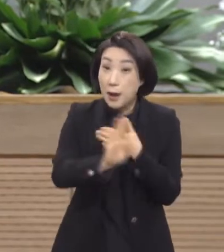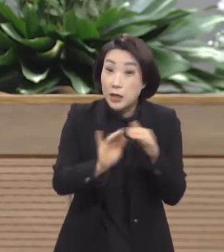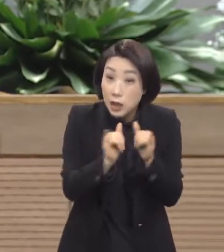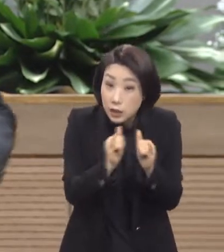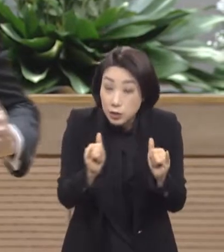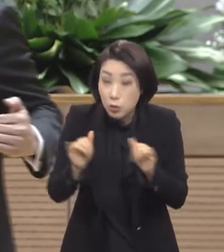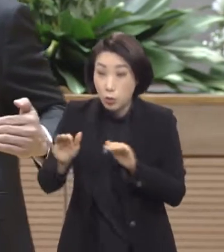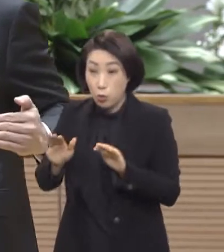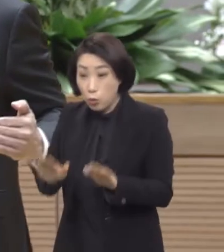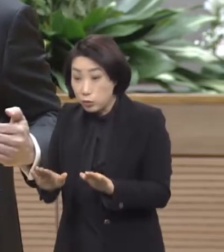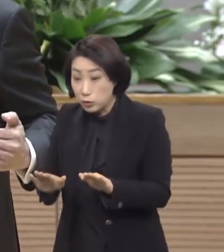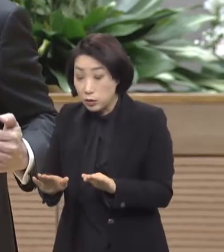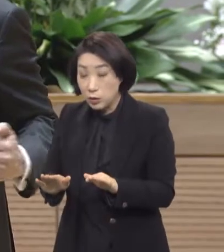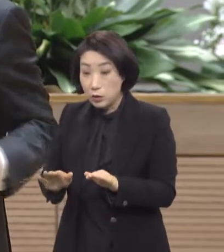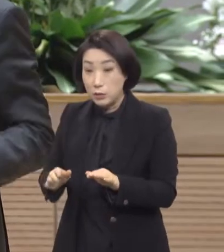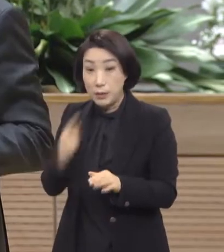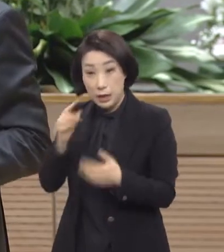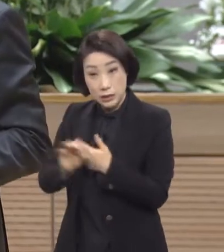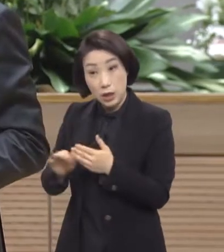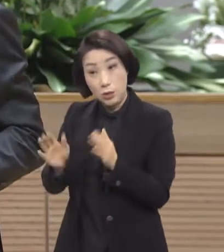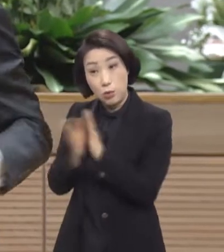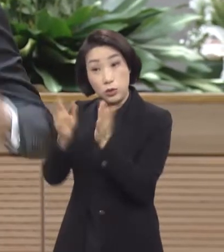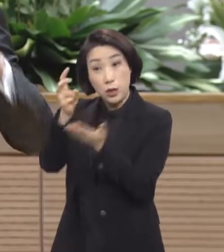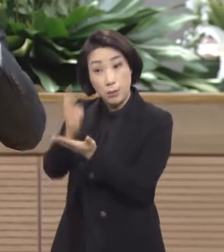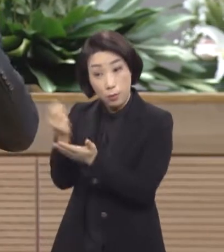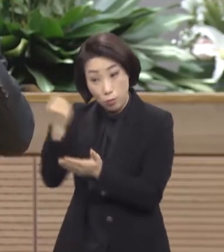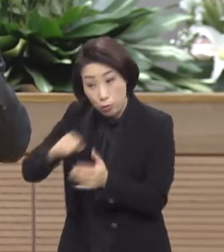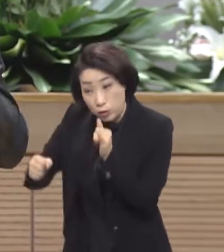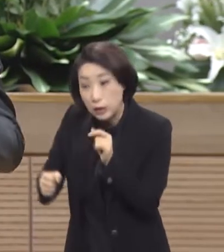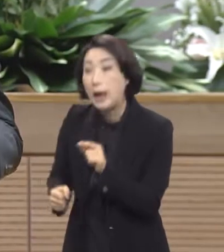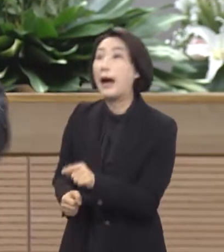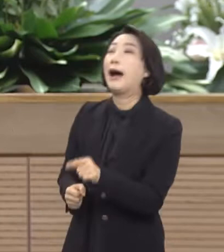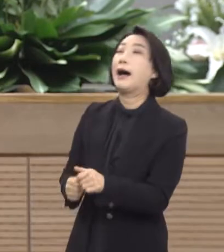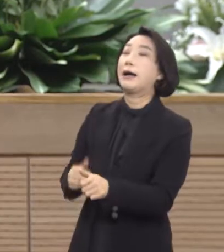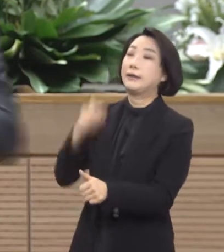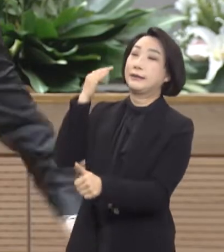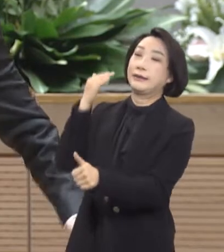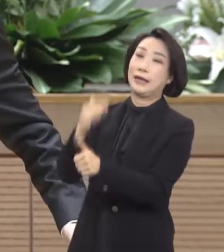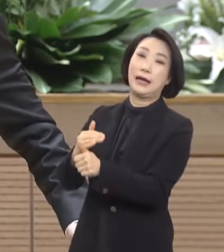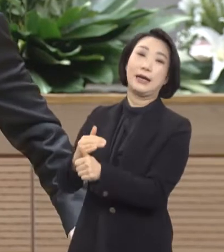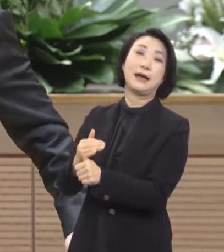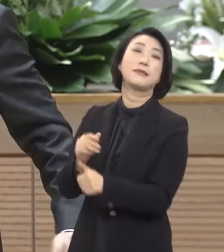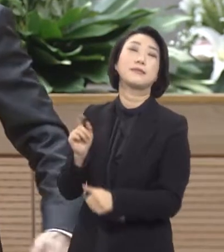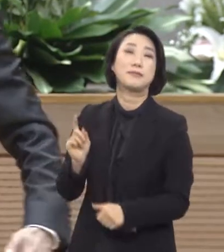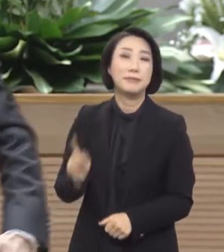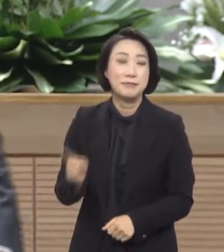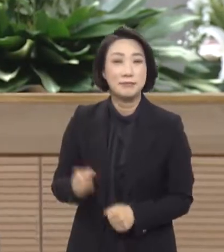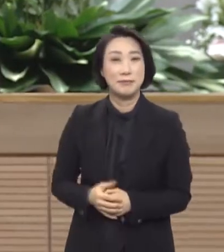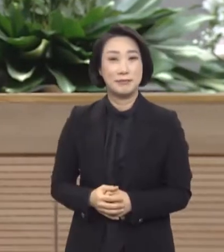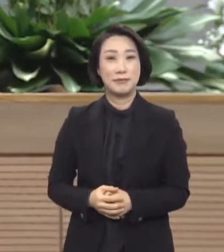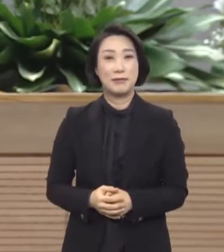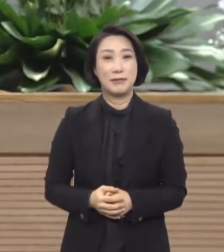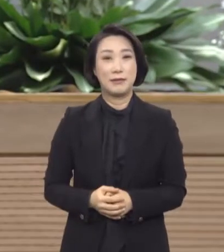바리새인인데 오늘 율법을 범했다, 바리새인에서 탈락,